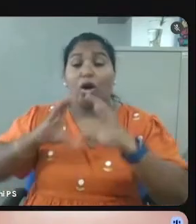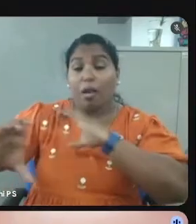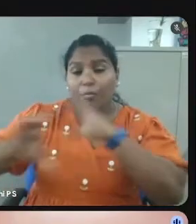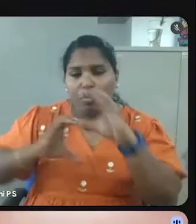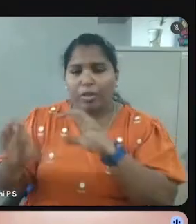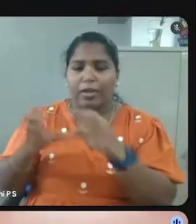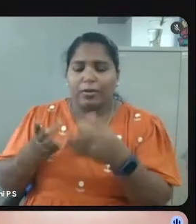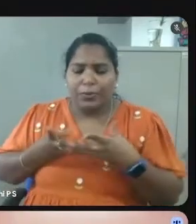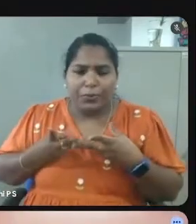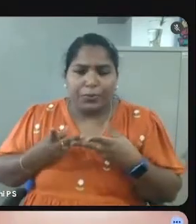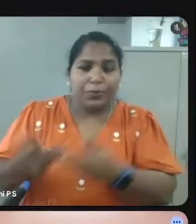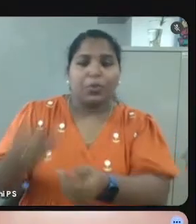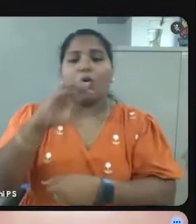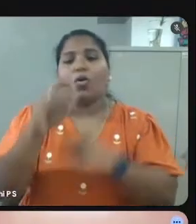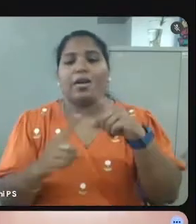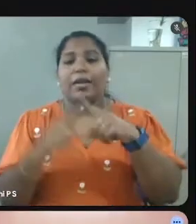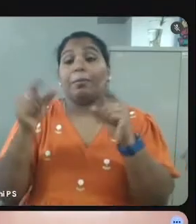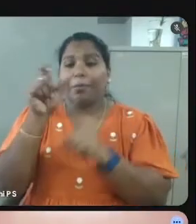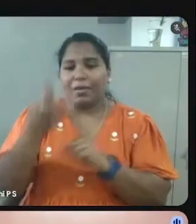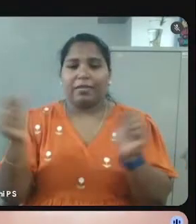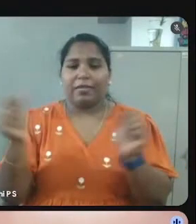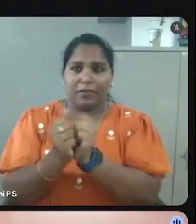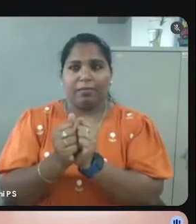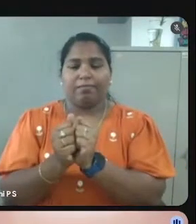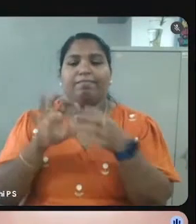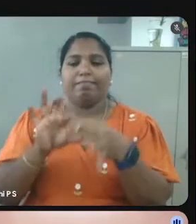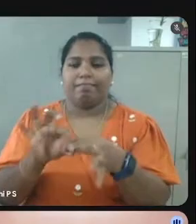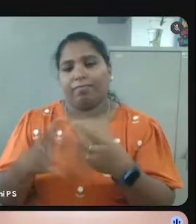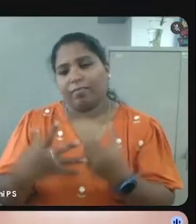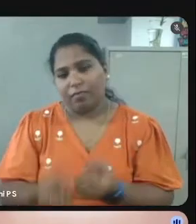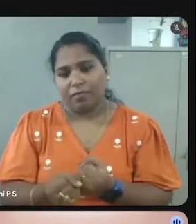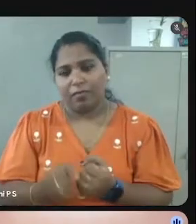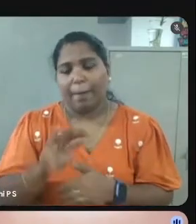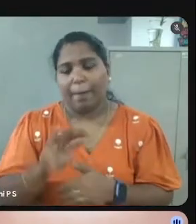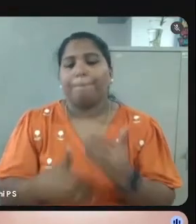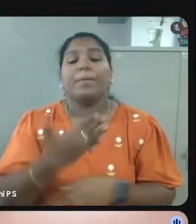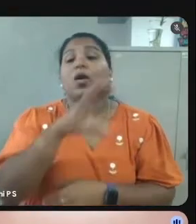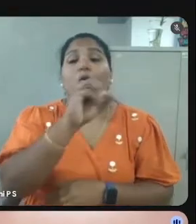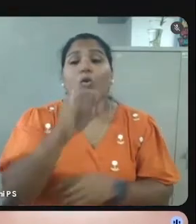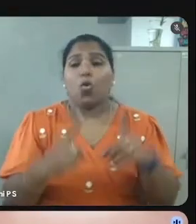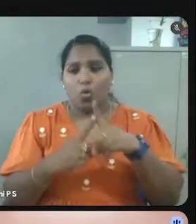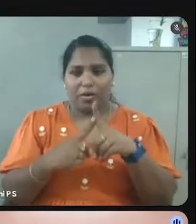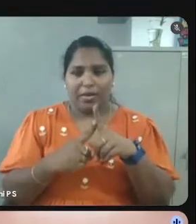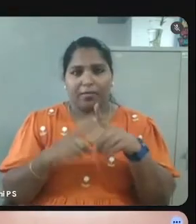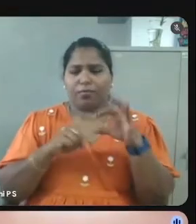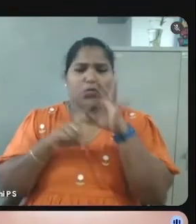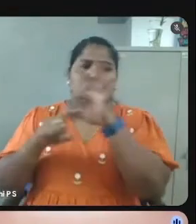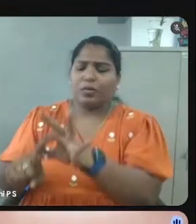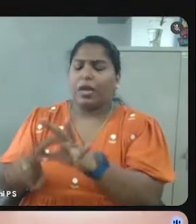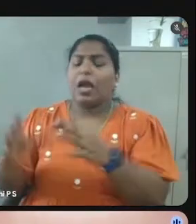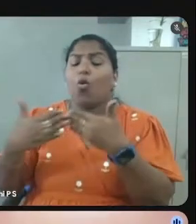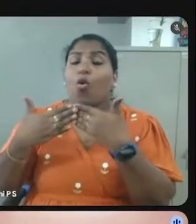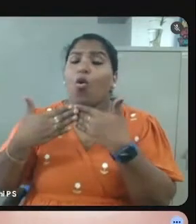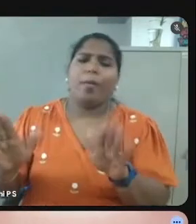സ്കിൽസ് ഓക്യുപ്പേഷൻ തെറപ്പിസ്റ്റ് ഉണ്ട്. പിന്നെ ഓക്യുപ്പേഷൻ തെറപ്പിസ്റ്റ് ഒരു ഓപ്പൺ എൻഡഡ് ക്വസ്റ്റ്യൻസ് ആണ് ചോദിക്കുന്നത്. ഒരു നോൺ ത്രെറ്റനിങ്, ഒരു